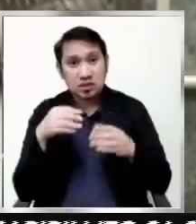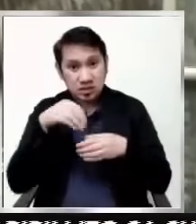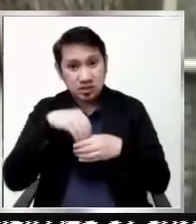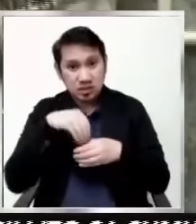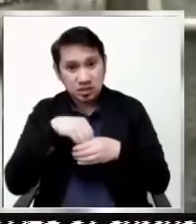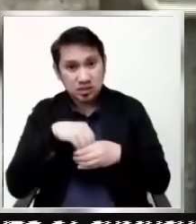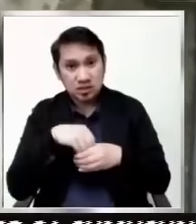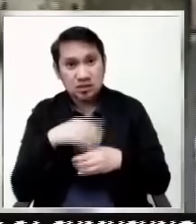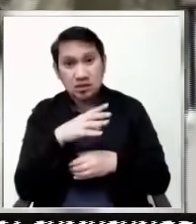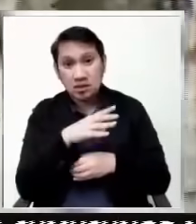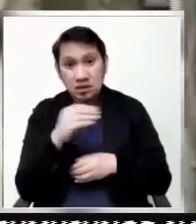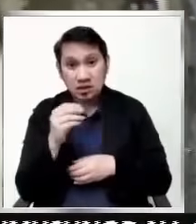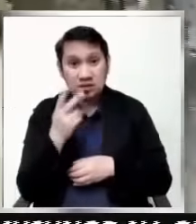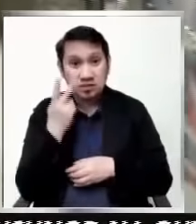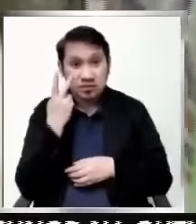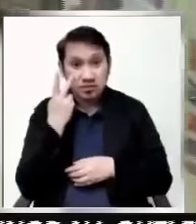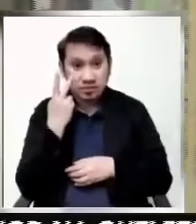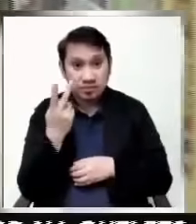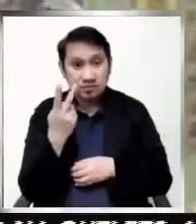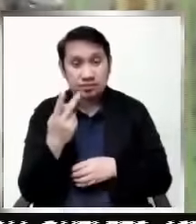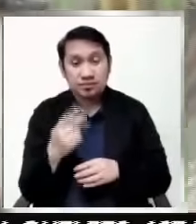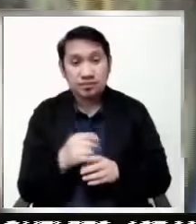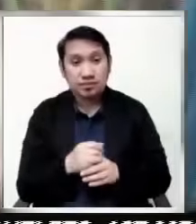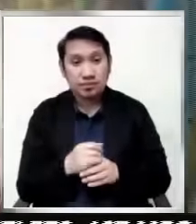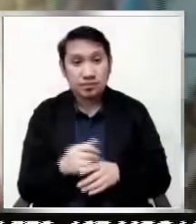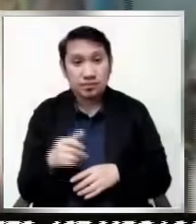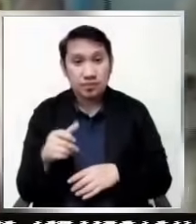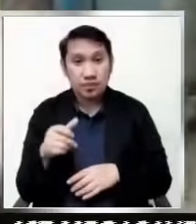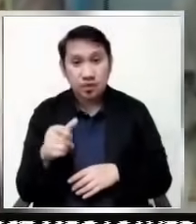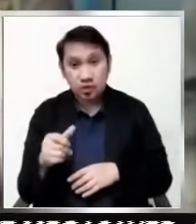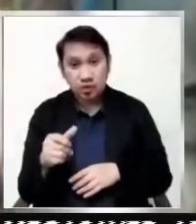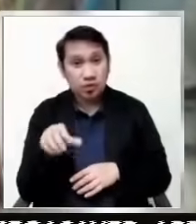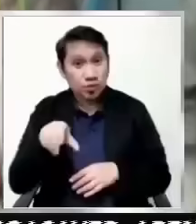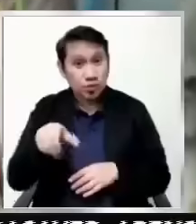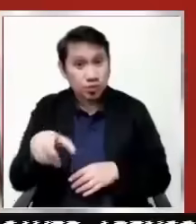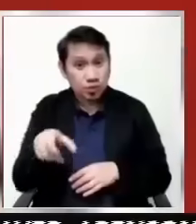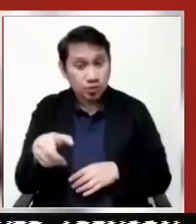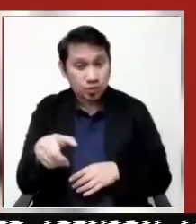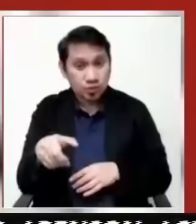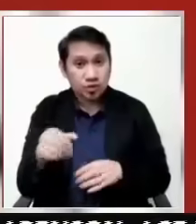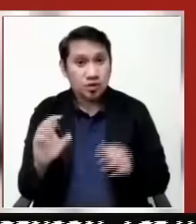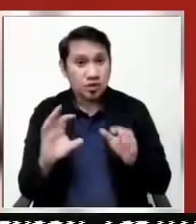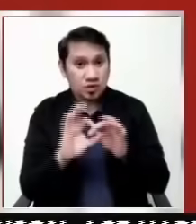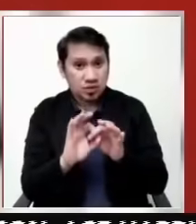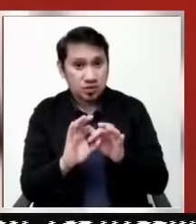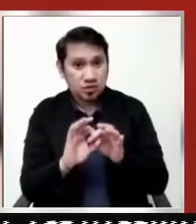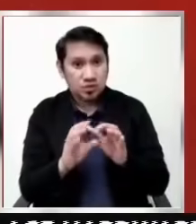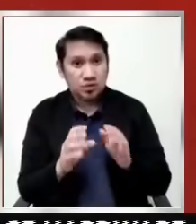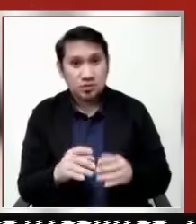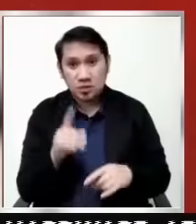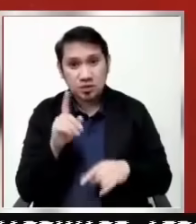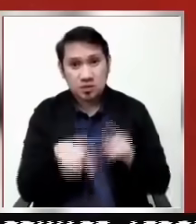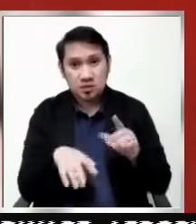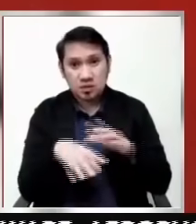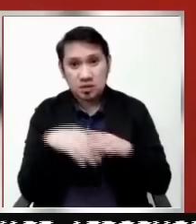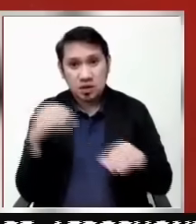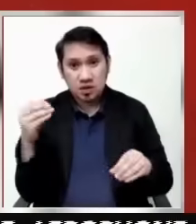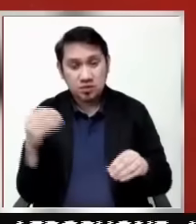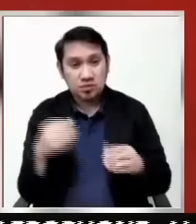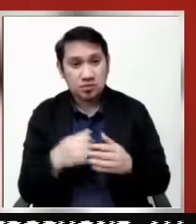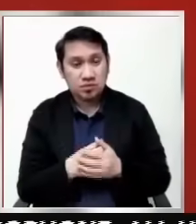namin yung door na is nakapadlock din So hindi na talaga sila naka labas pa doon sa